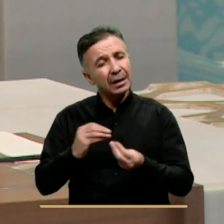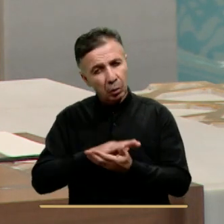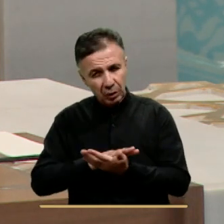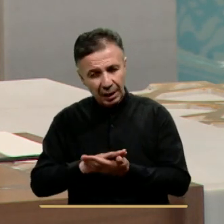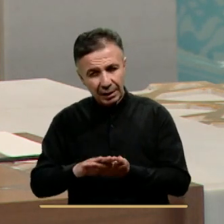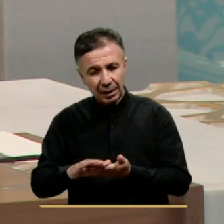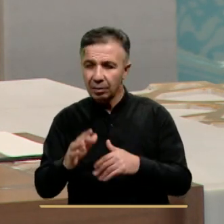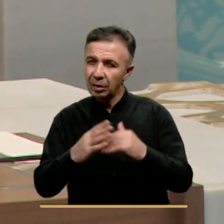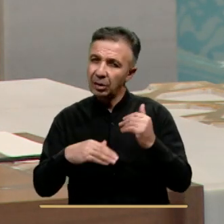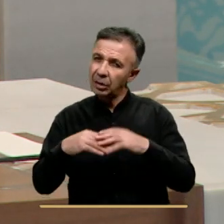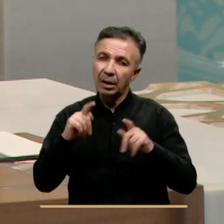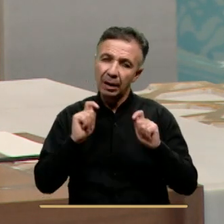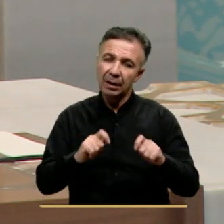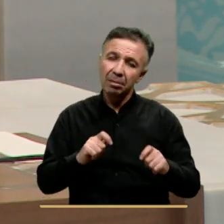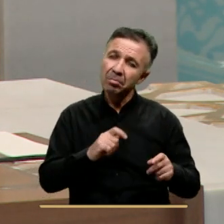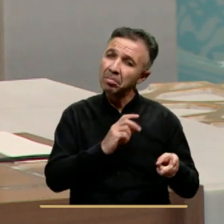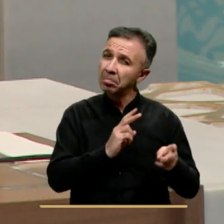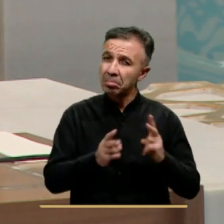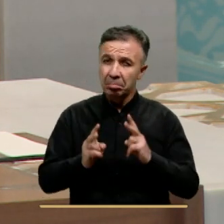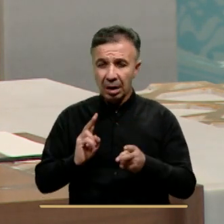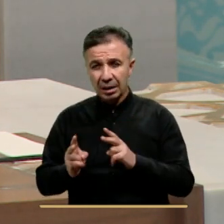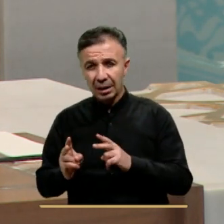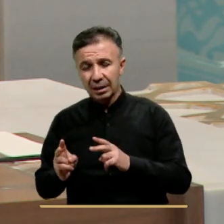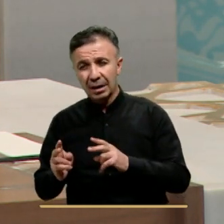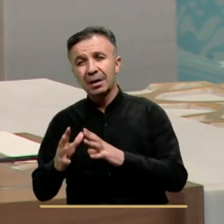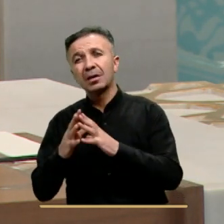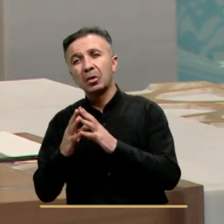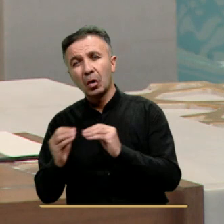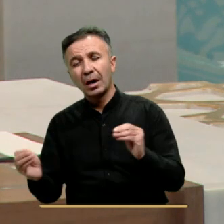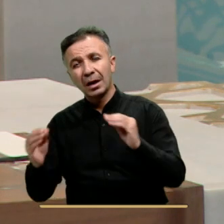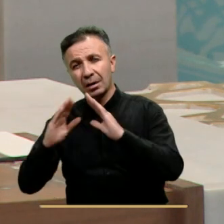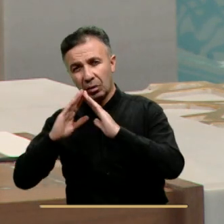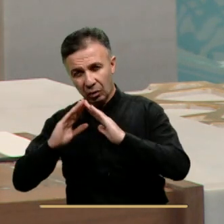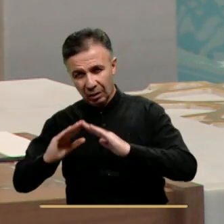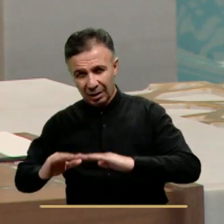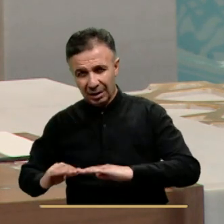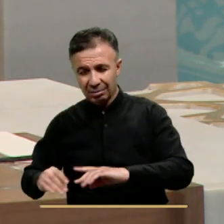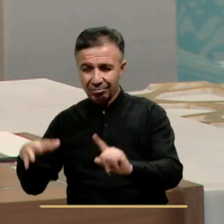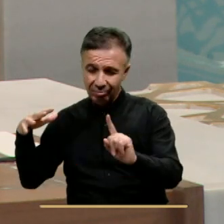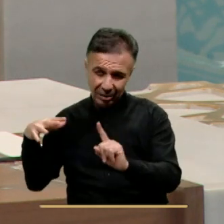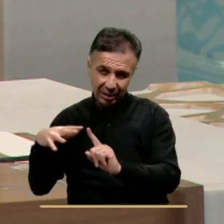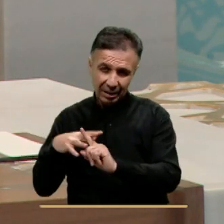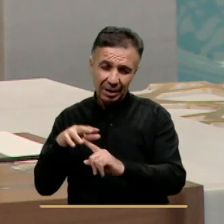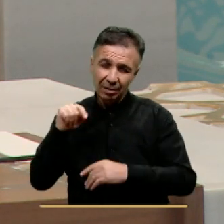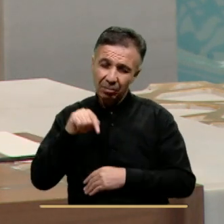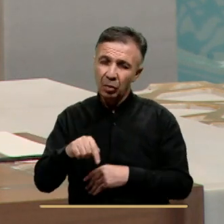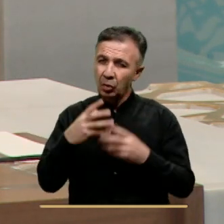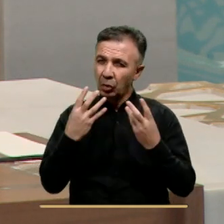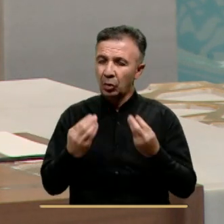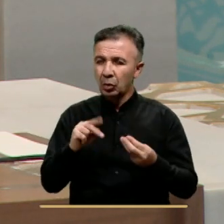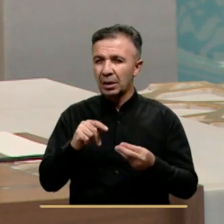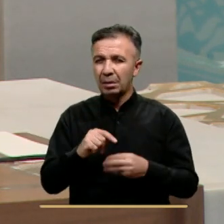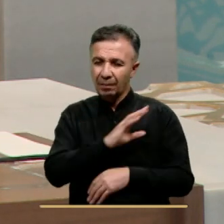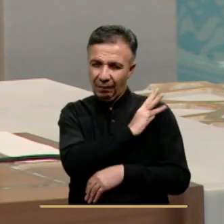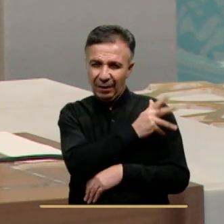inşa eder bazen de imha eder veya işgal eder Bugün olduğu